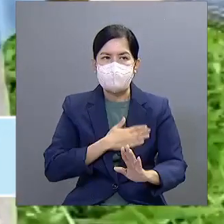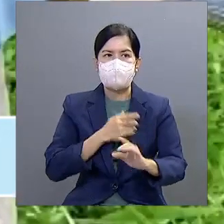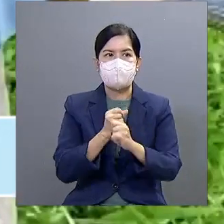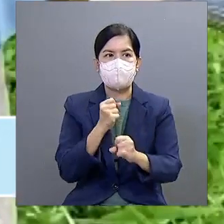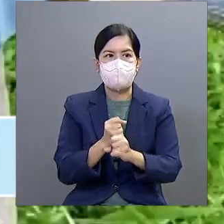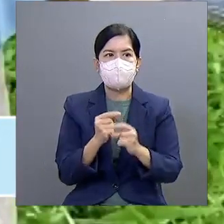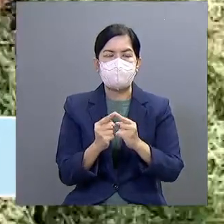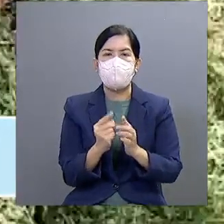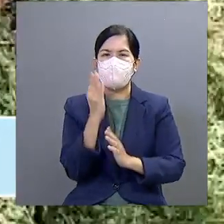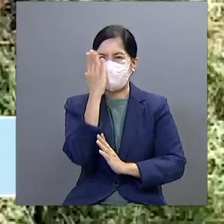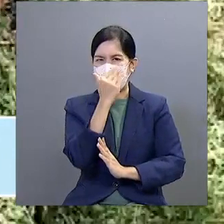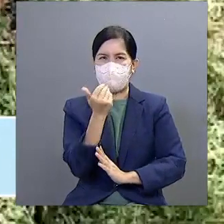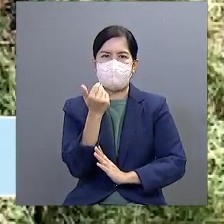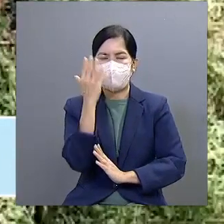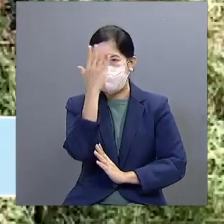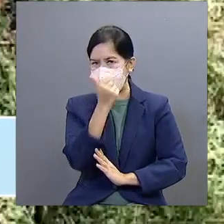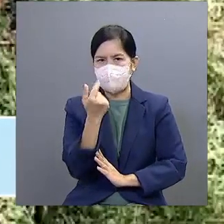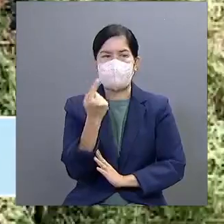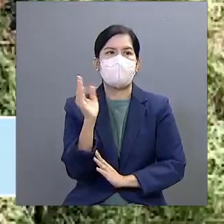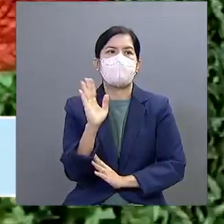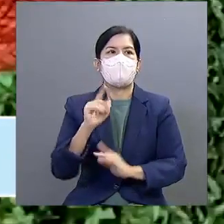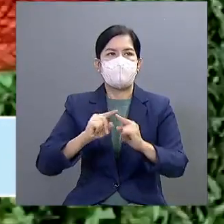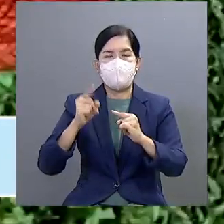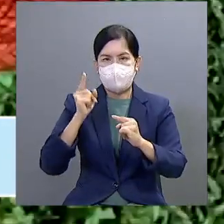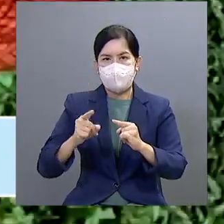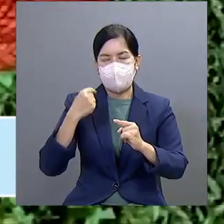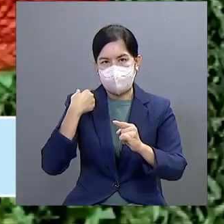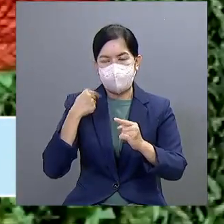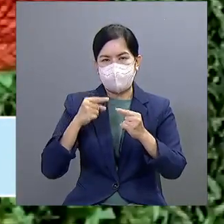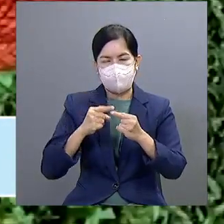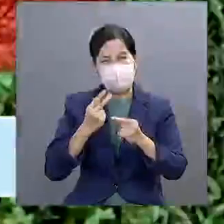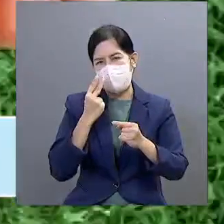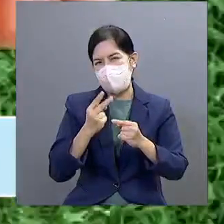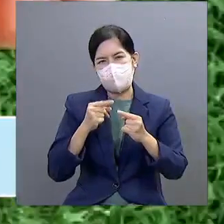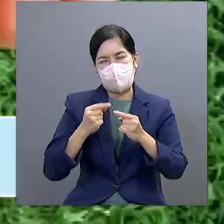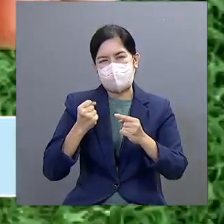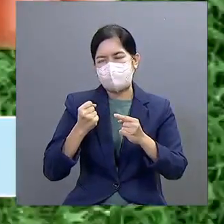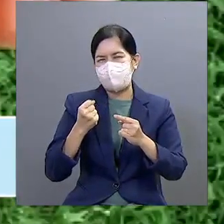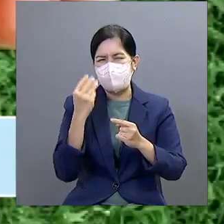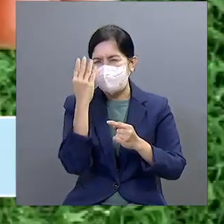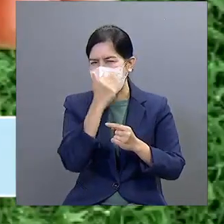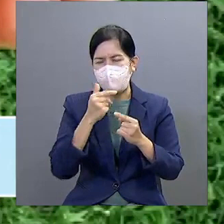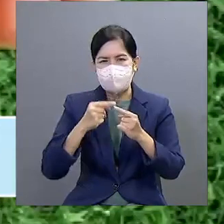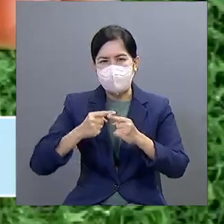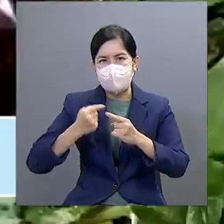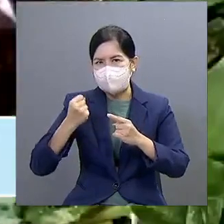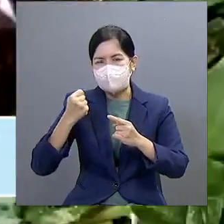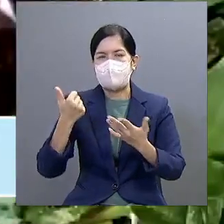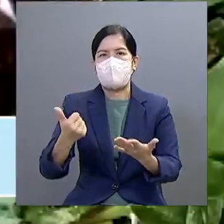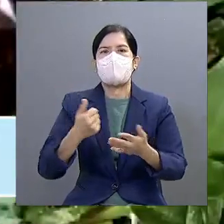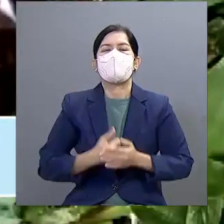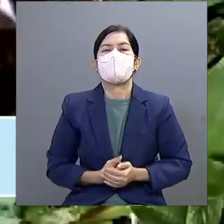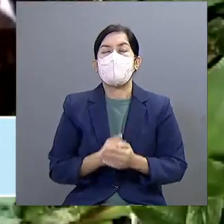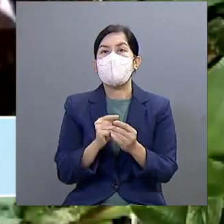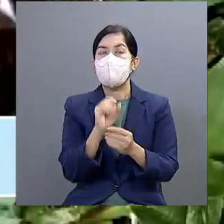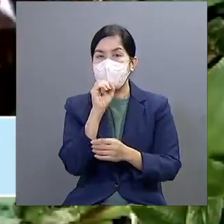ต่ต้องแข็งแกร่งทนทานนะคะในการใช้งานอีกด้วยค่ะ ช้าๆได้พลาเล่มงามไง ถูกต้อง คุณชวนฝากบอกด้วยใครชอบเกี่ยวกับมีดสวยง